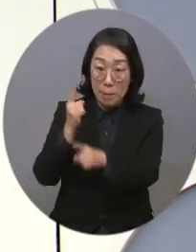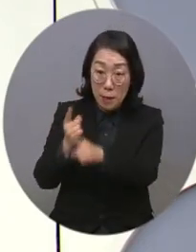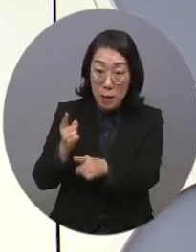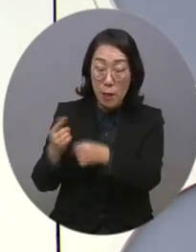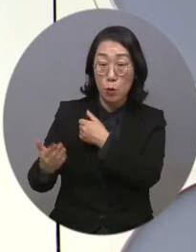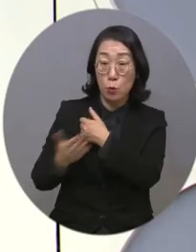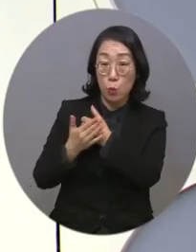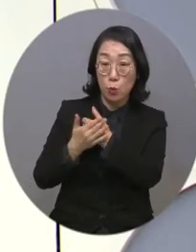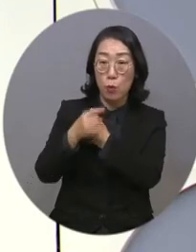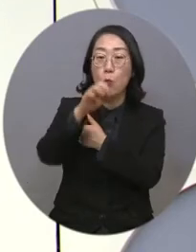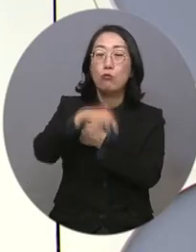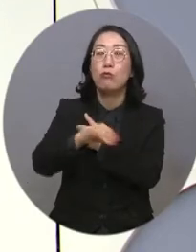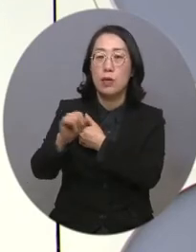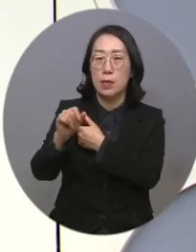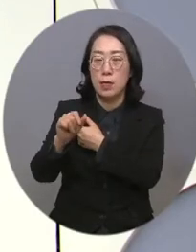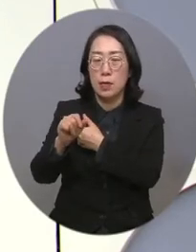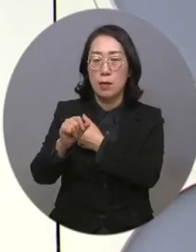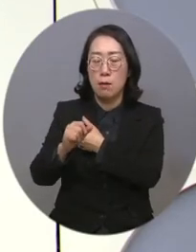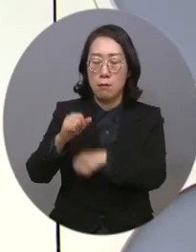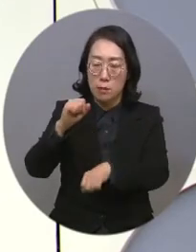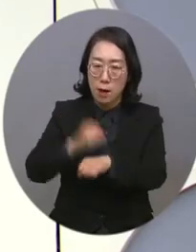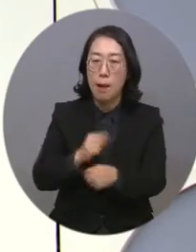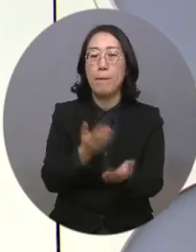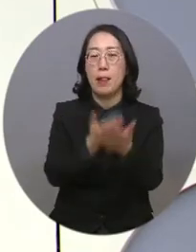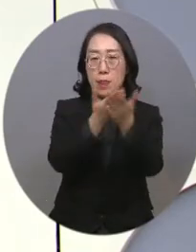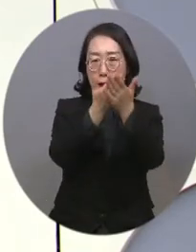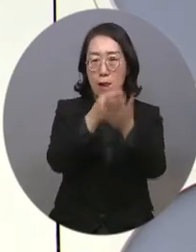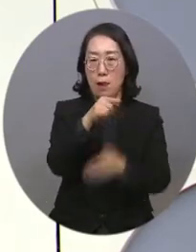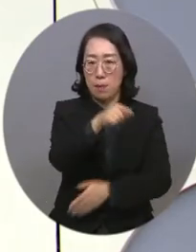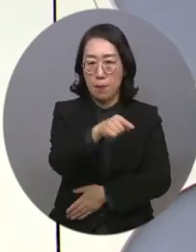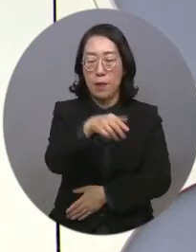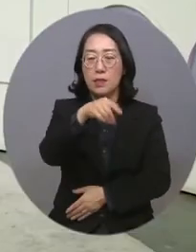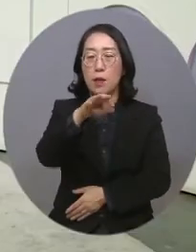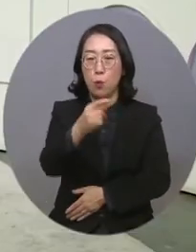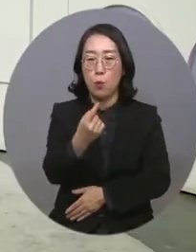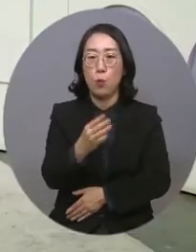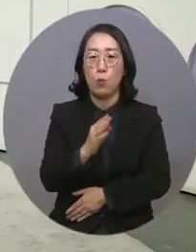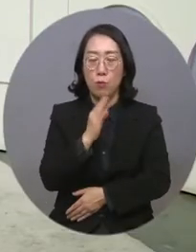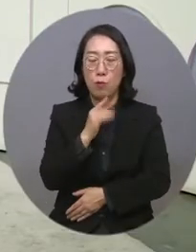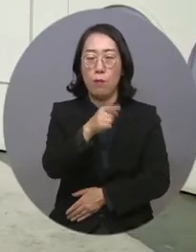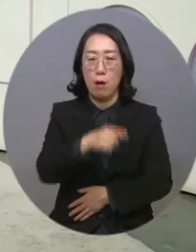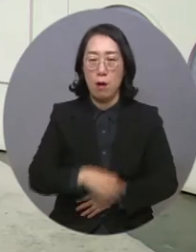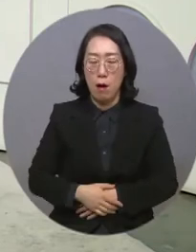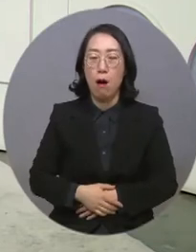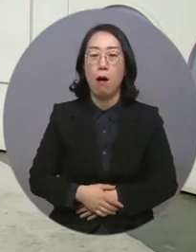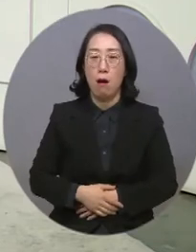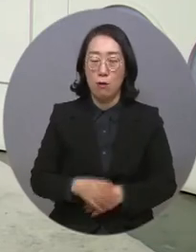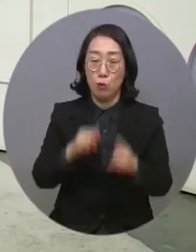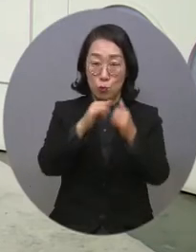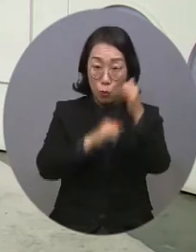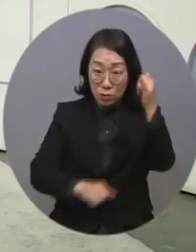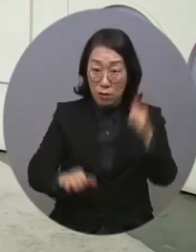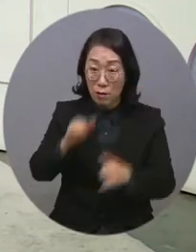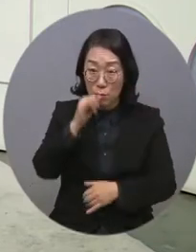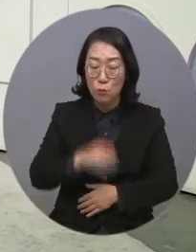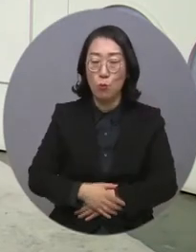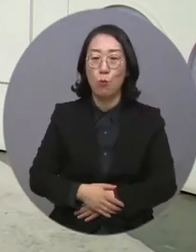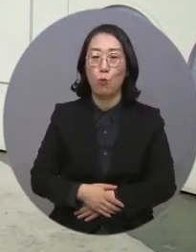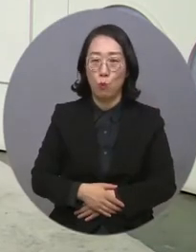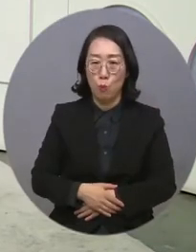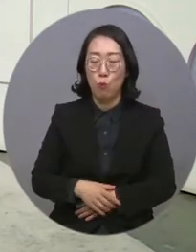그 정도로 아마 그 당시부터 체코는 공업이 아주 발달된 나라였어요. 아 그런 역사. 예, 그런 역사가 있습니다. 우리하고 우리